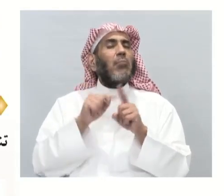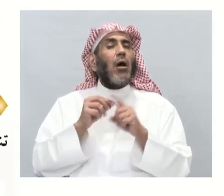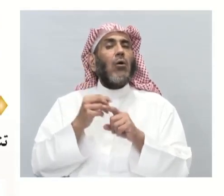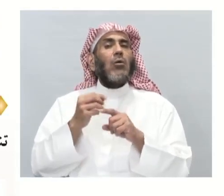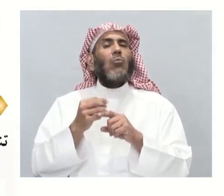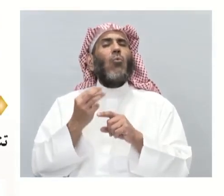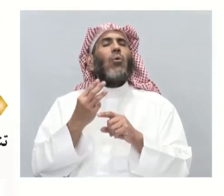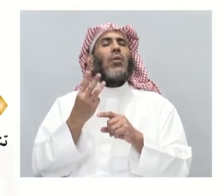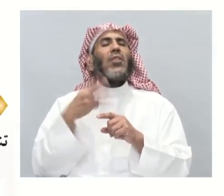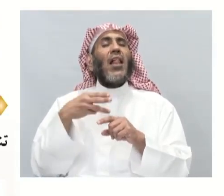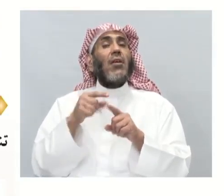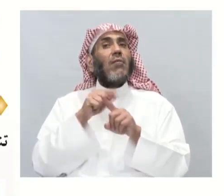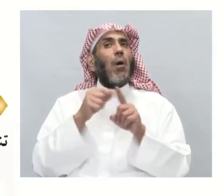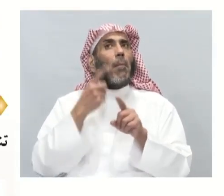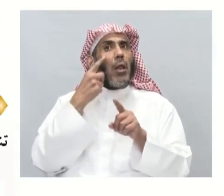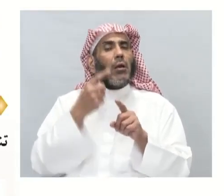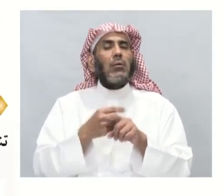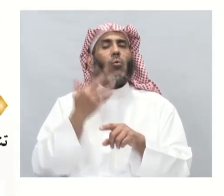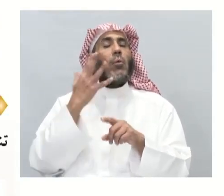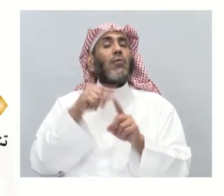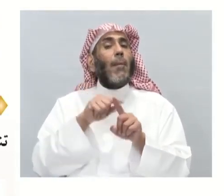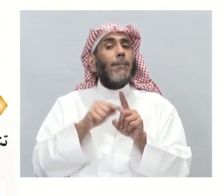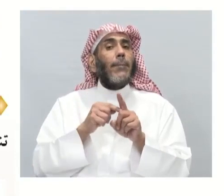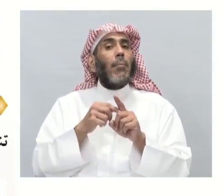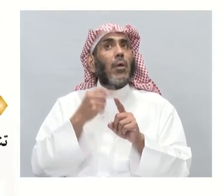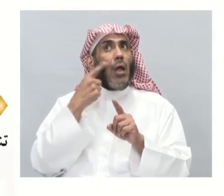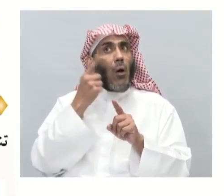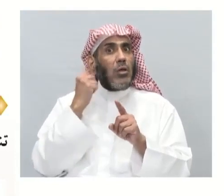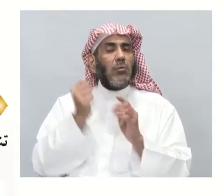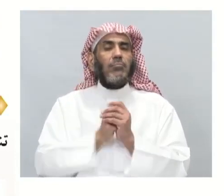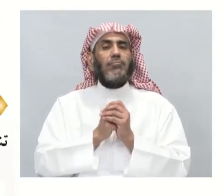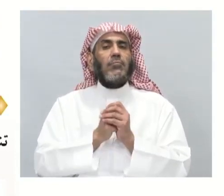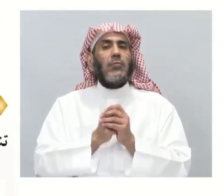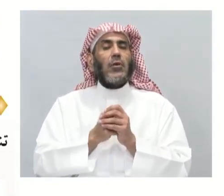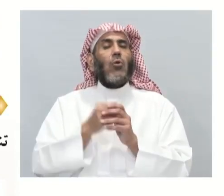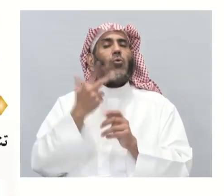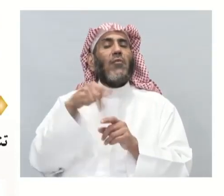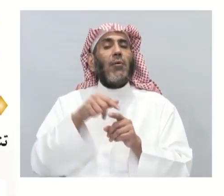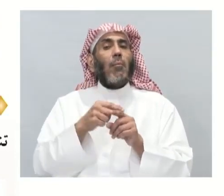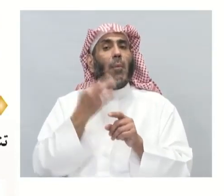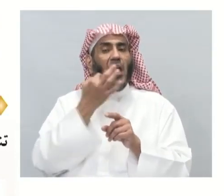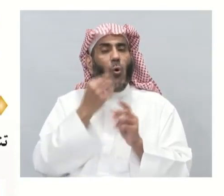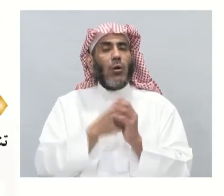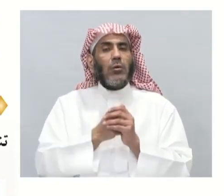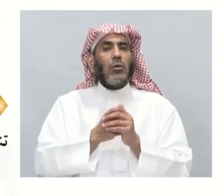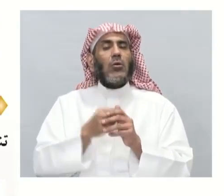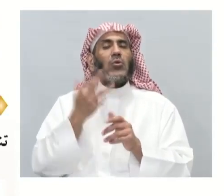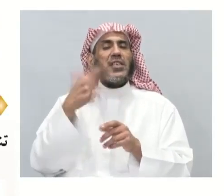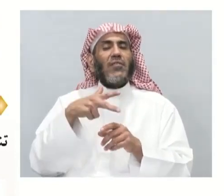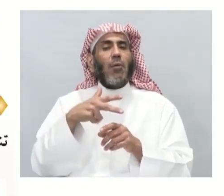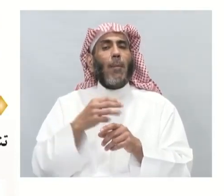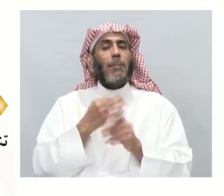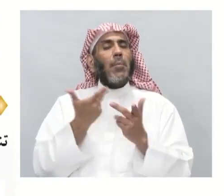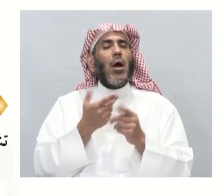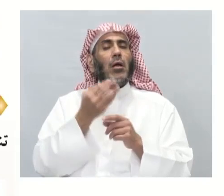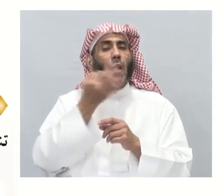30% مما نرى و 50% مما نرى ونسمع و 80% مما نقول و 90% مما